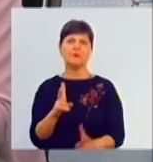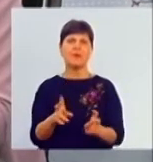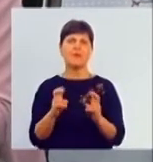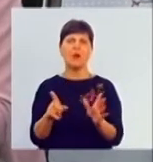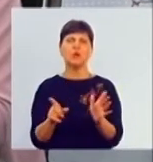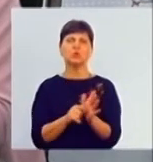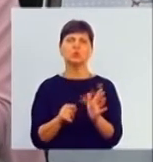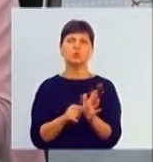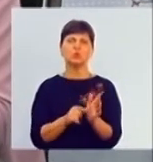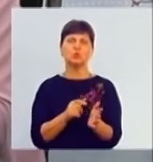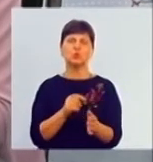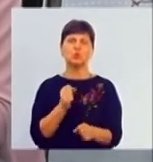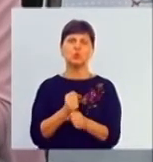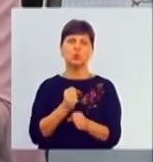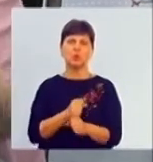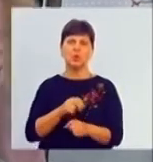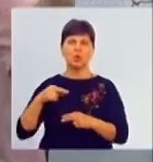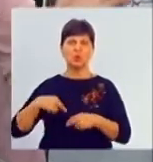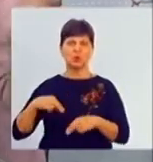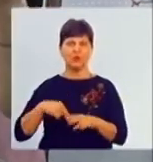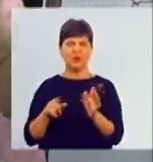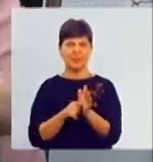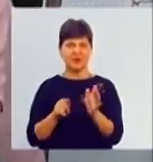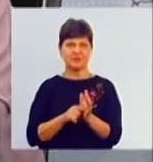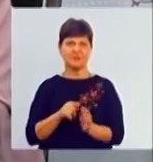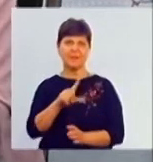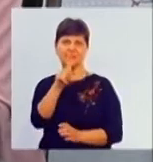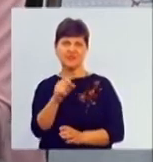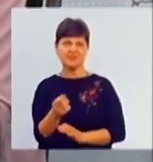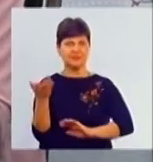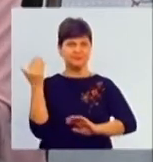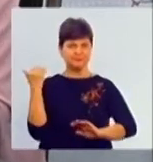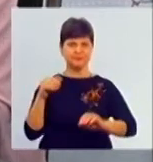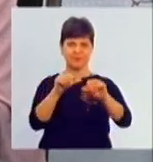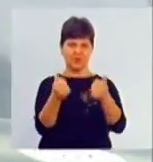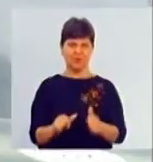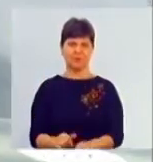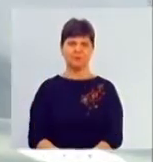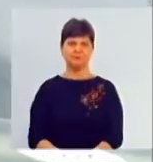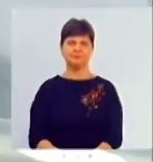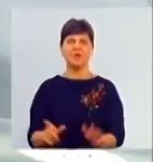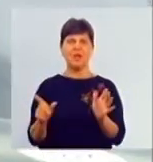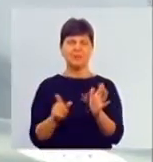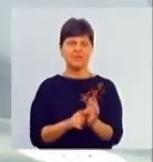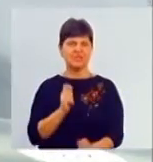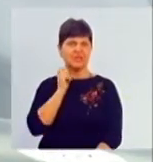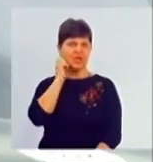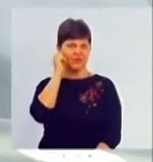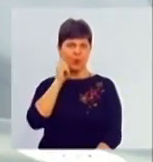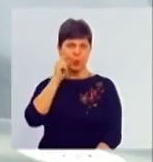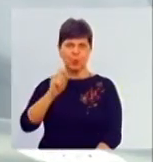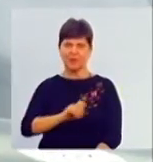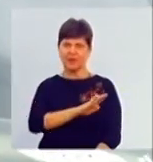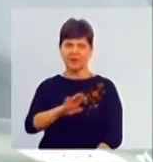сьогоднішній день ми призначаємо трудові пенсії за тою формулою, яку ми показали на початку. Пенсійний вік українців не